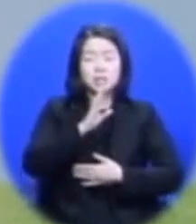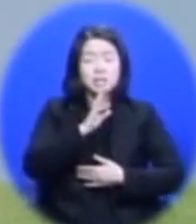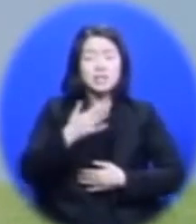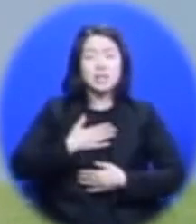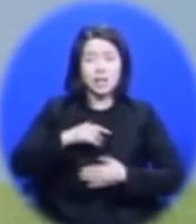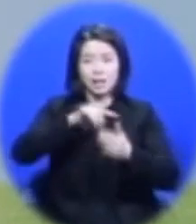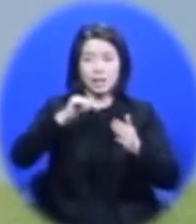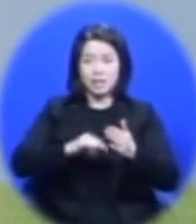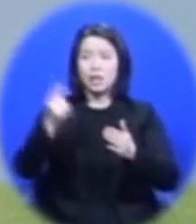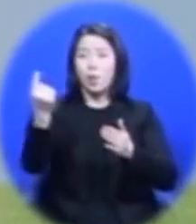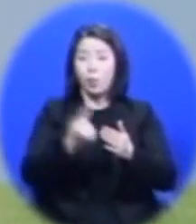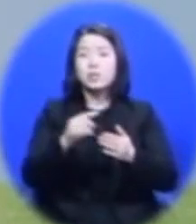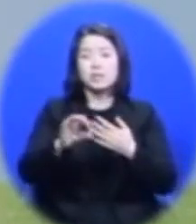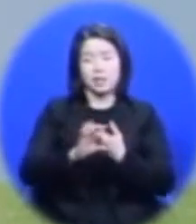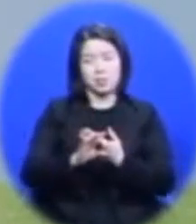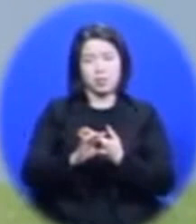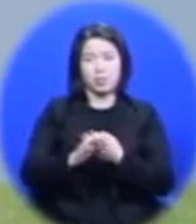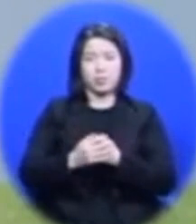오실 수 있다면.